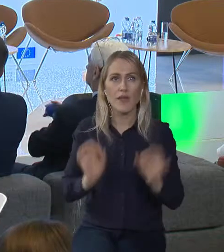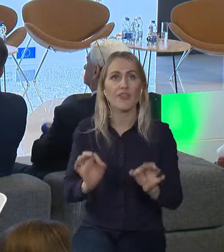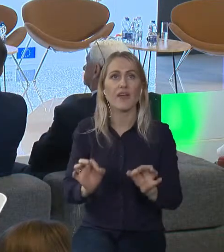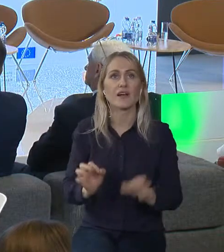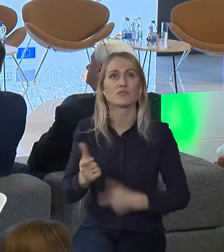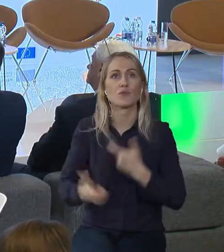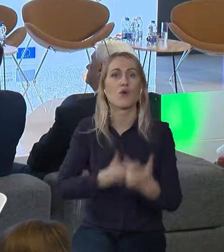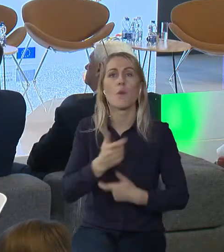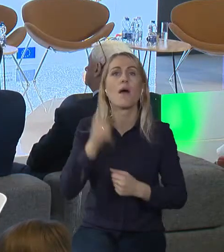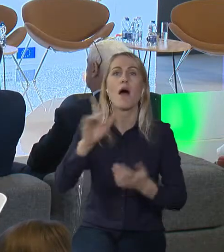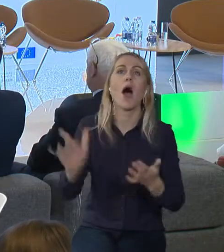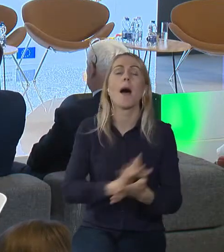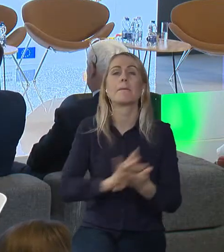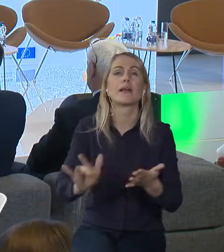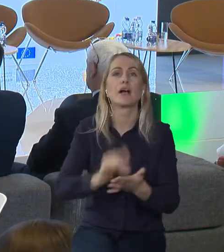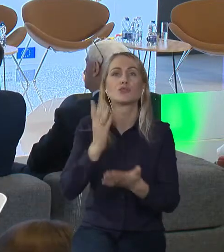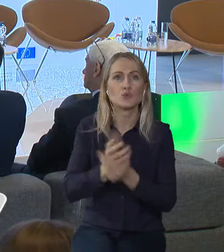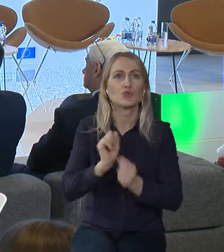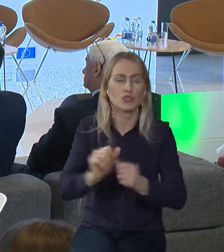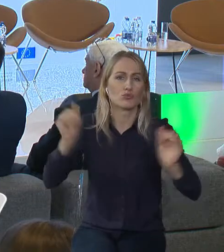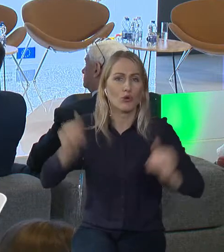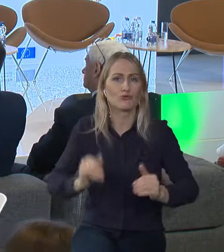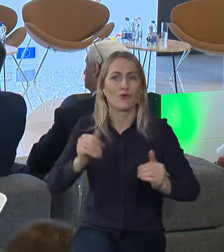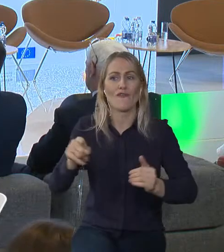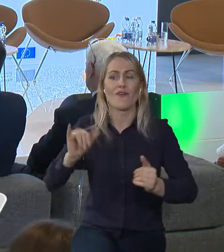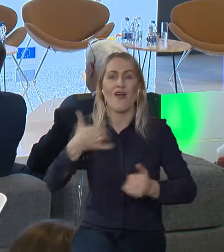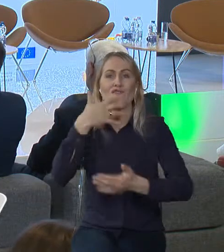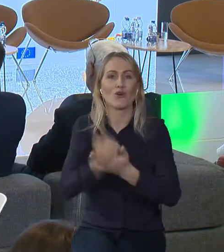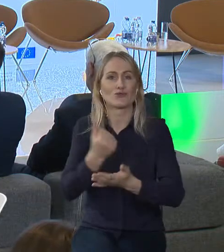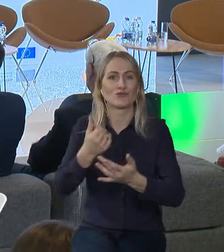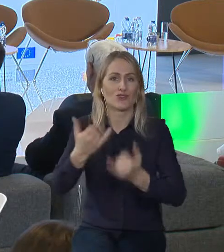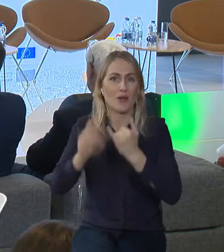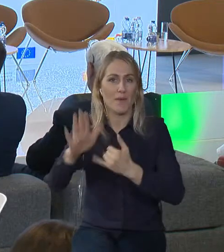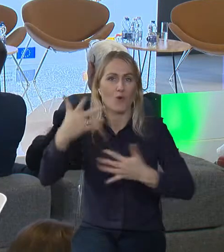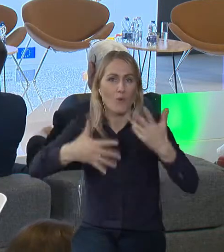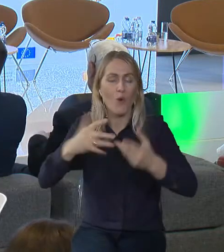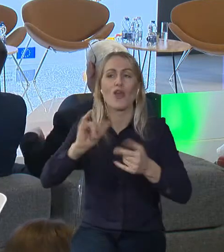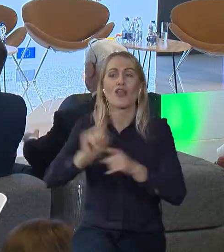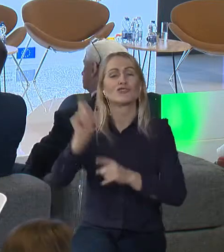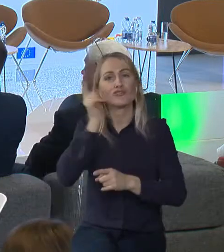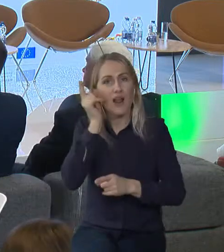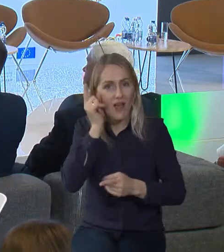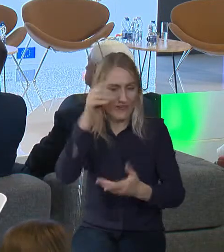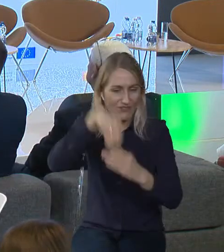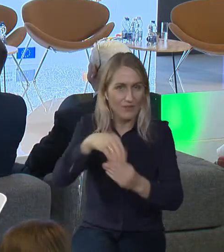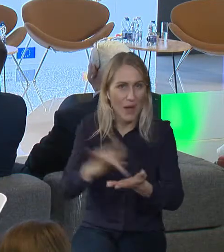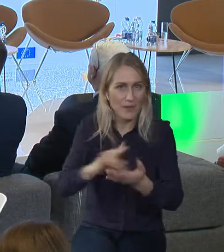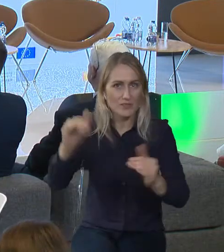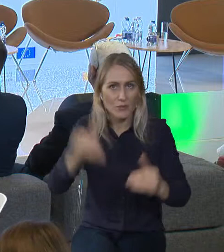już aplikacja jest dostępna z poziomu komputera i urządzeń mobilnych. Jest